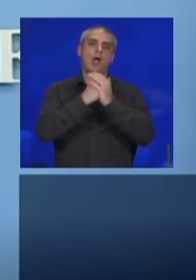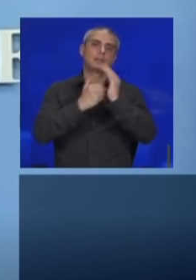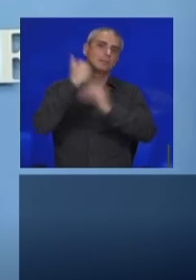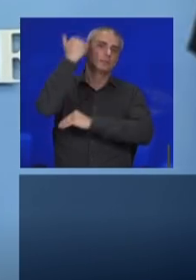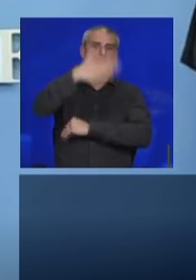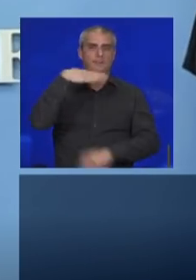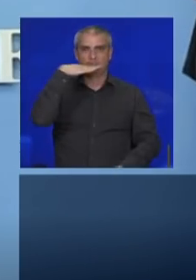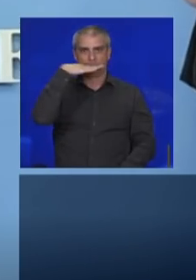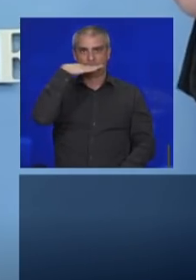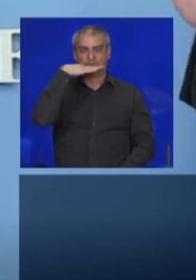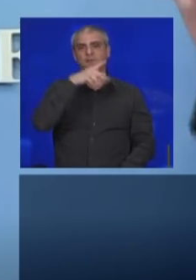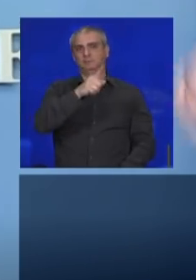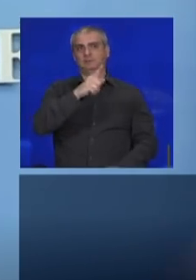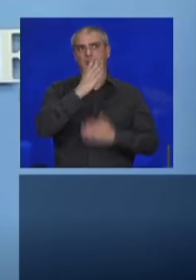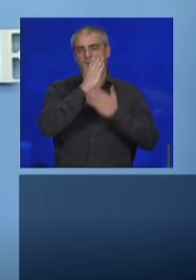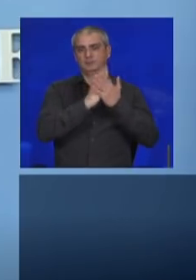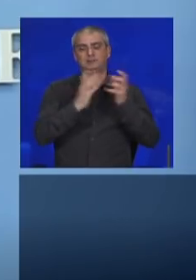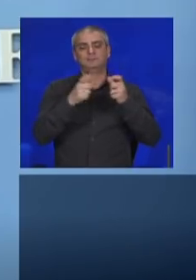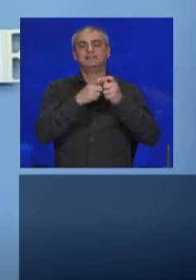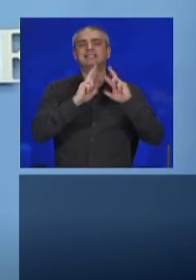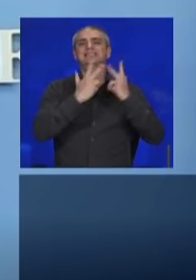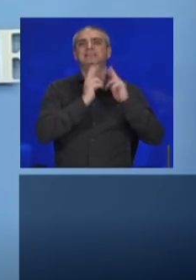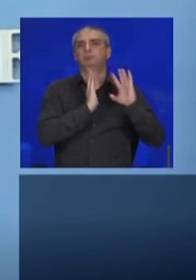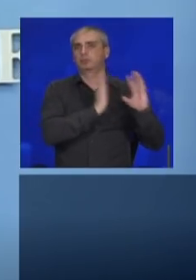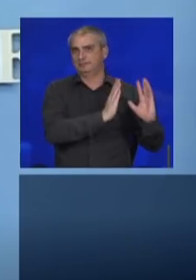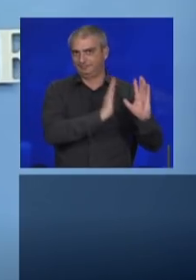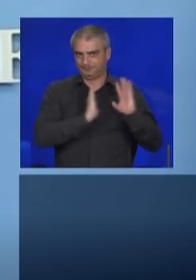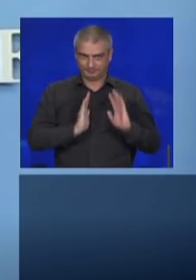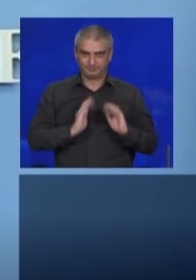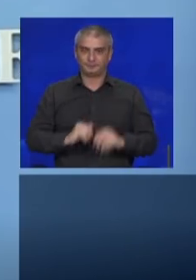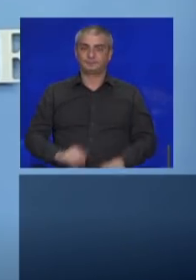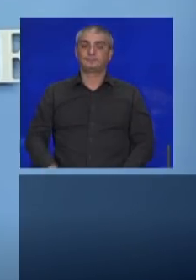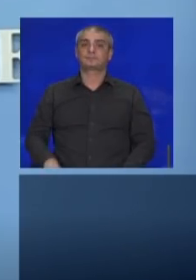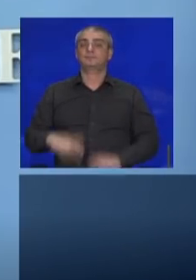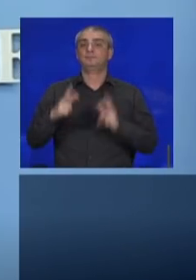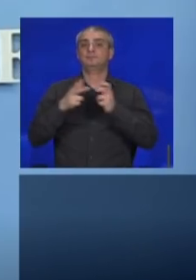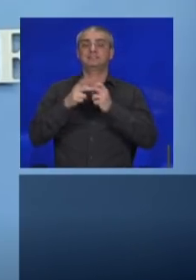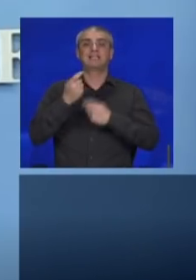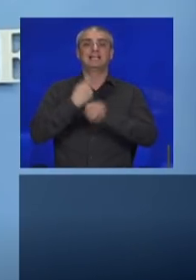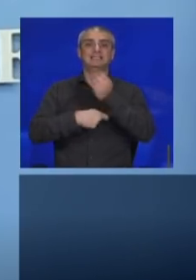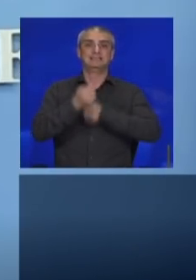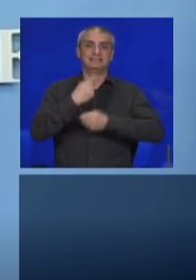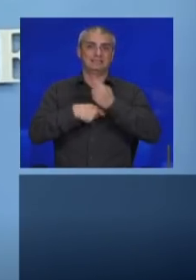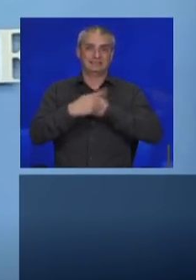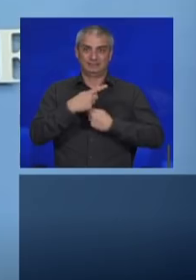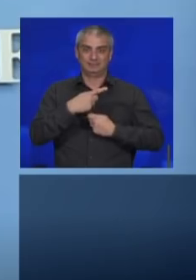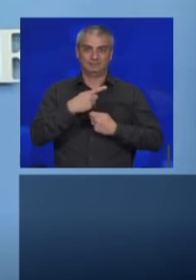זה החלק של המגזר הציבורי. לגבי המגזר העסקי, אנחנו